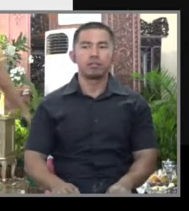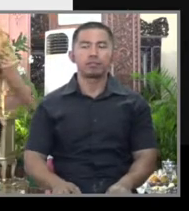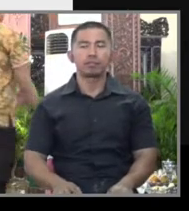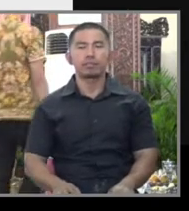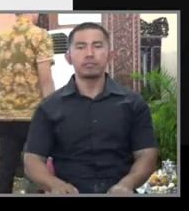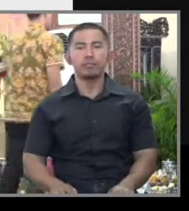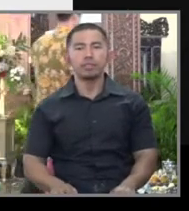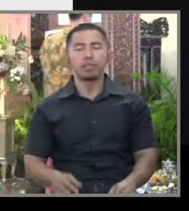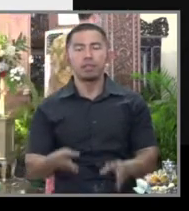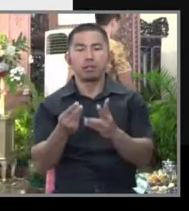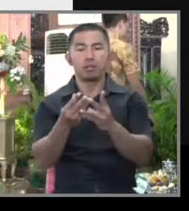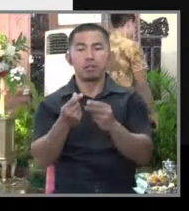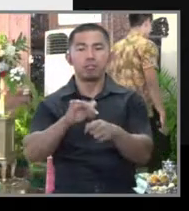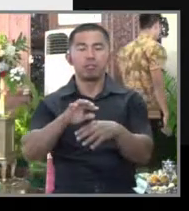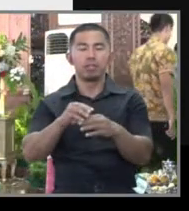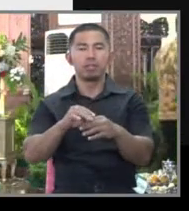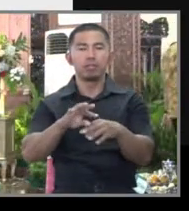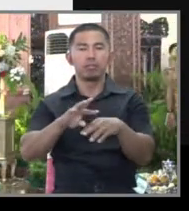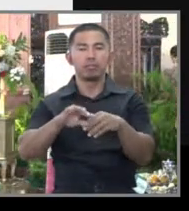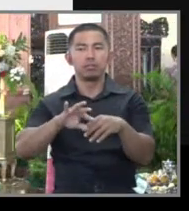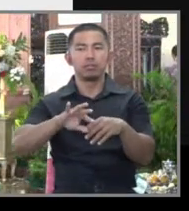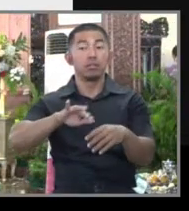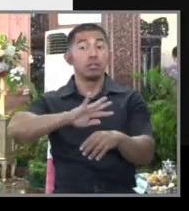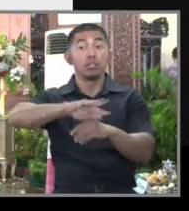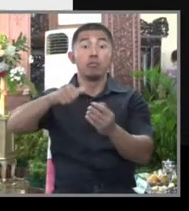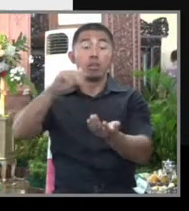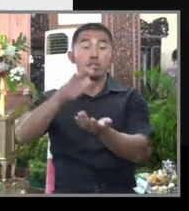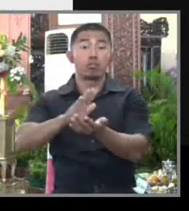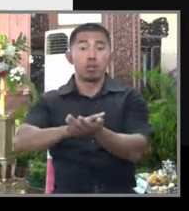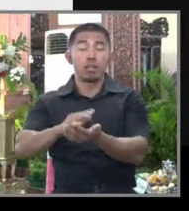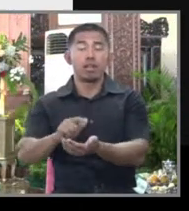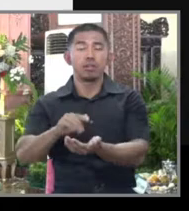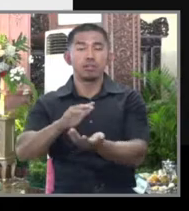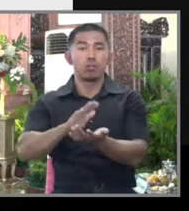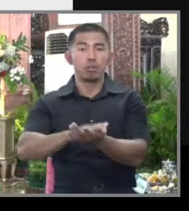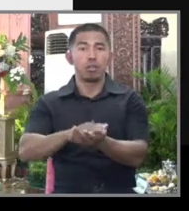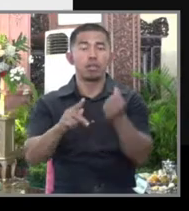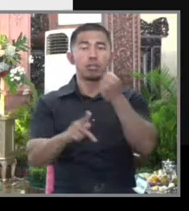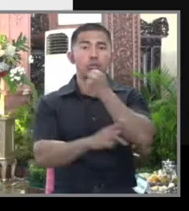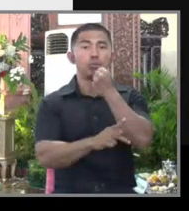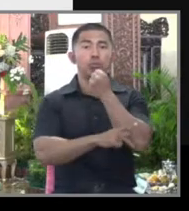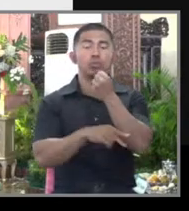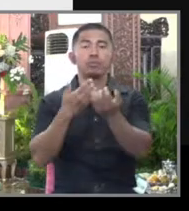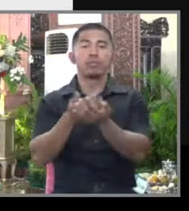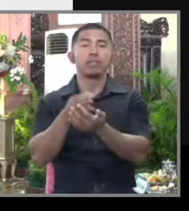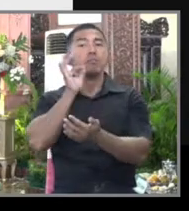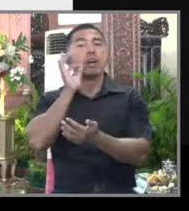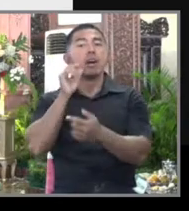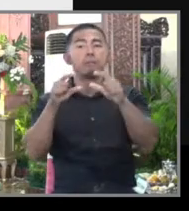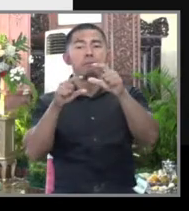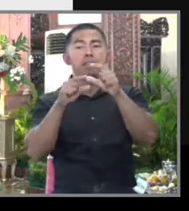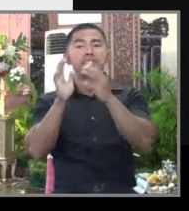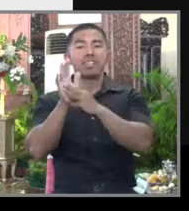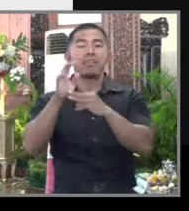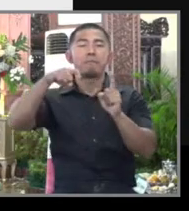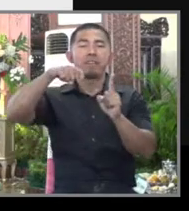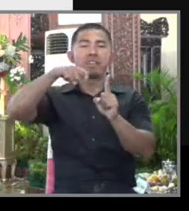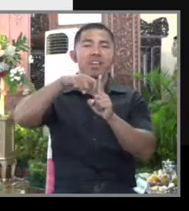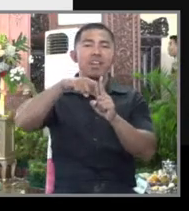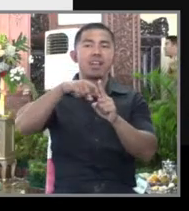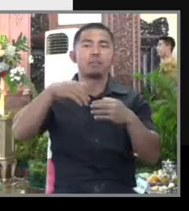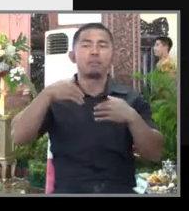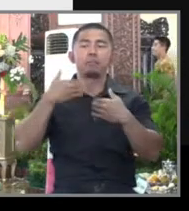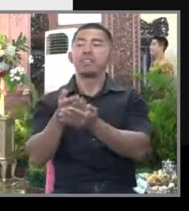Total sekolah vokasi yang ada di Kabupaten Kudus, minta maaf, SMK ini menjadi